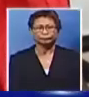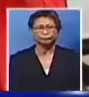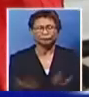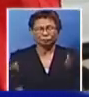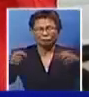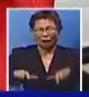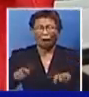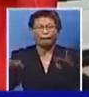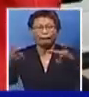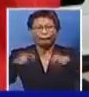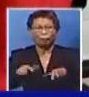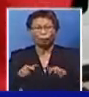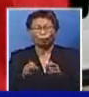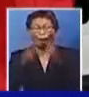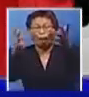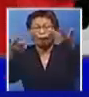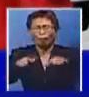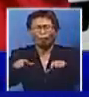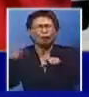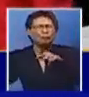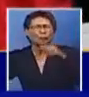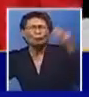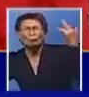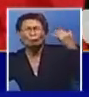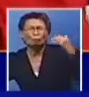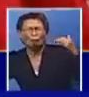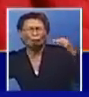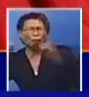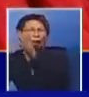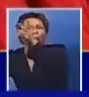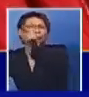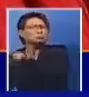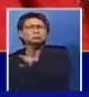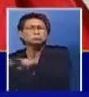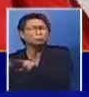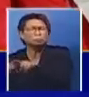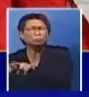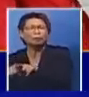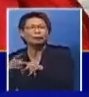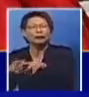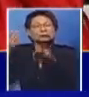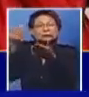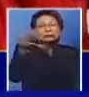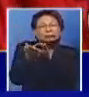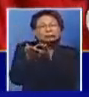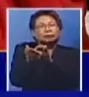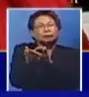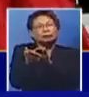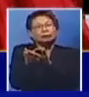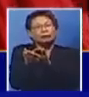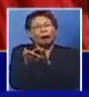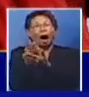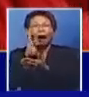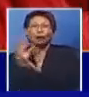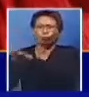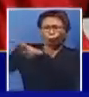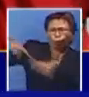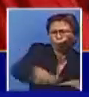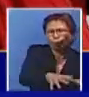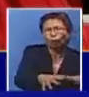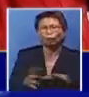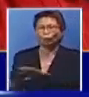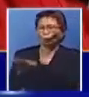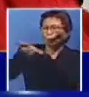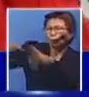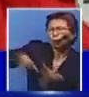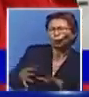Kejadian yang berlaku, dia bunyi macam satu letupan lah, meletup lah. Lepas tu tiba bunyi kuah air,